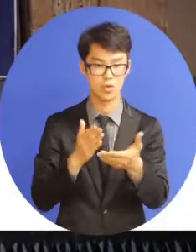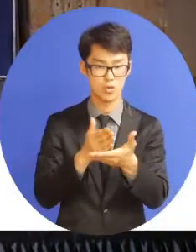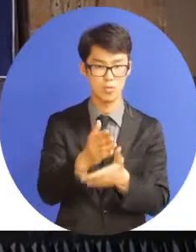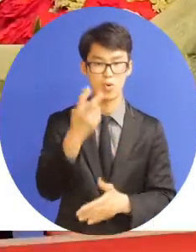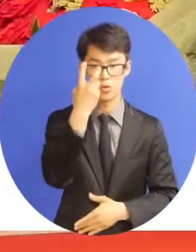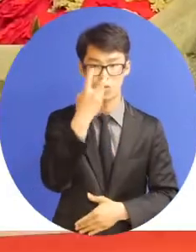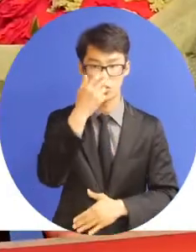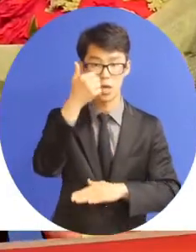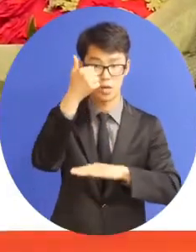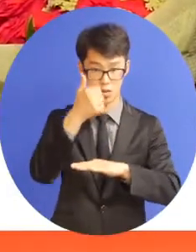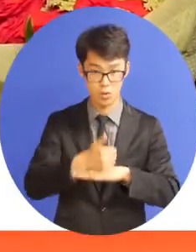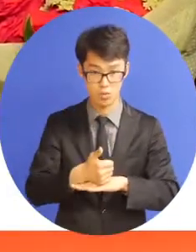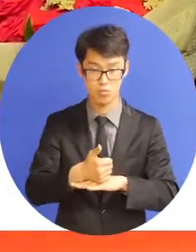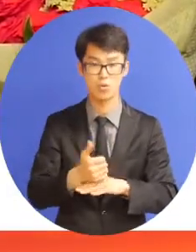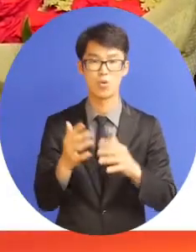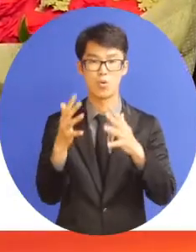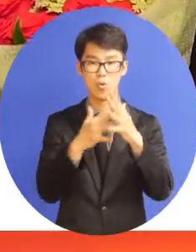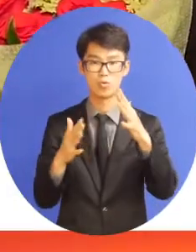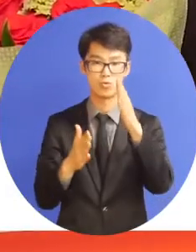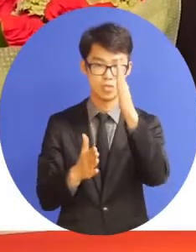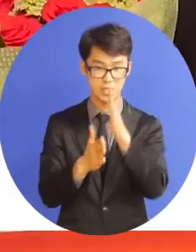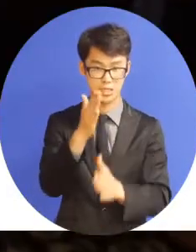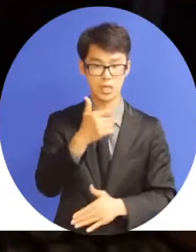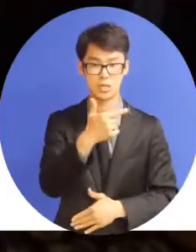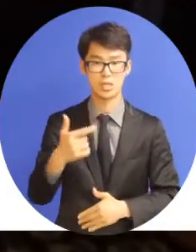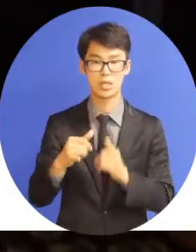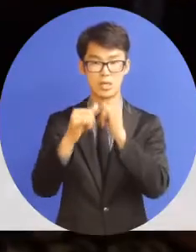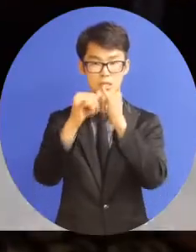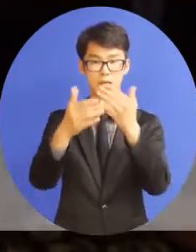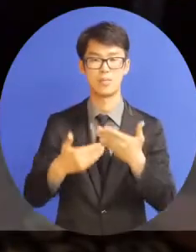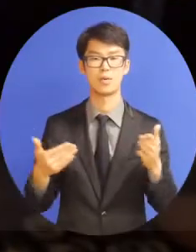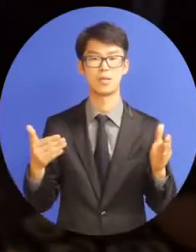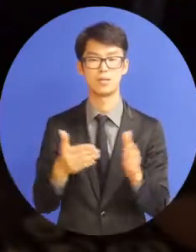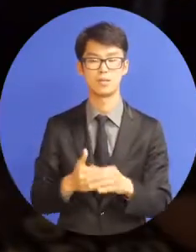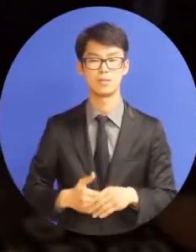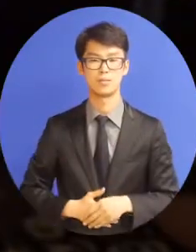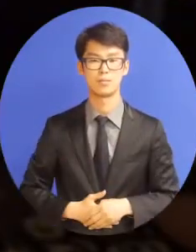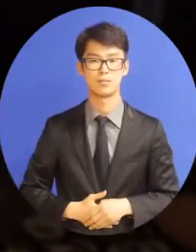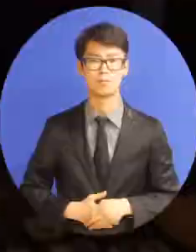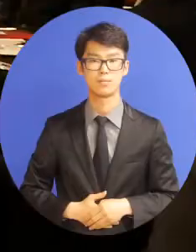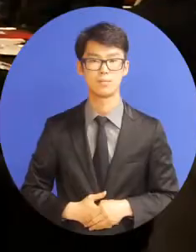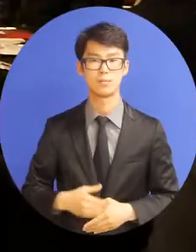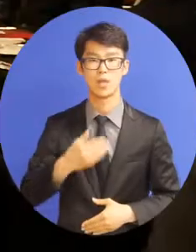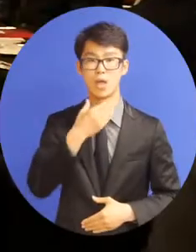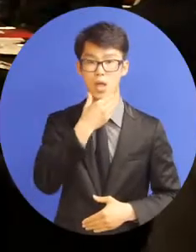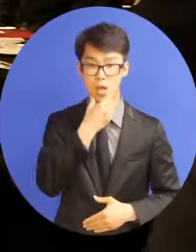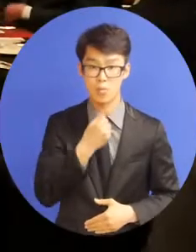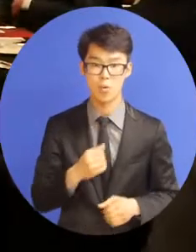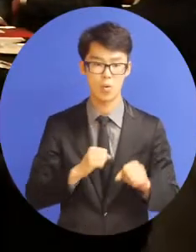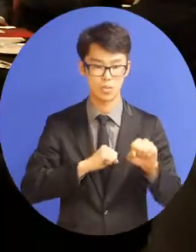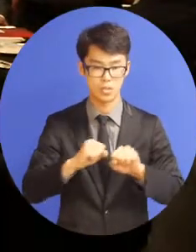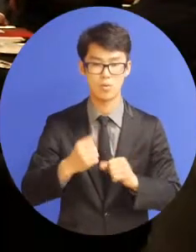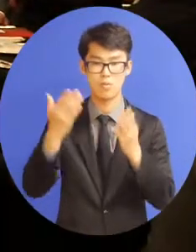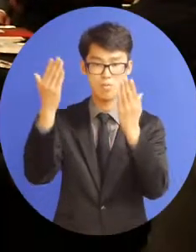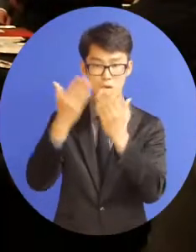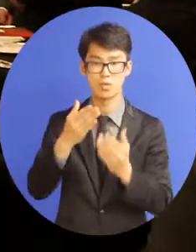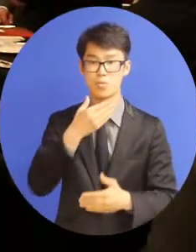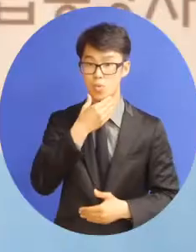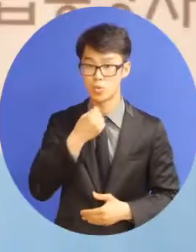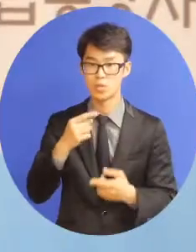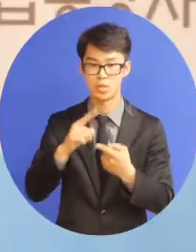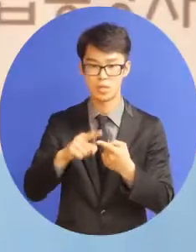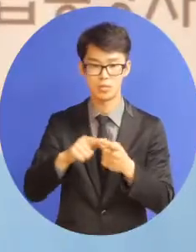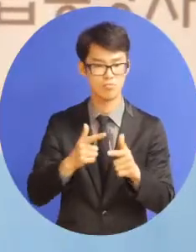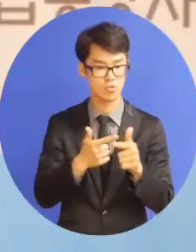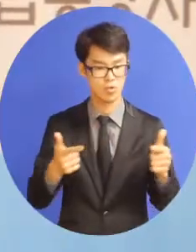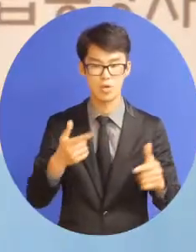결정됐으며 공주시는 복지도시 부분에서 대상에 영예를 안았는데요. 행복실현 맞춤 복지를 비전으로 다양한